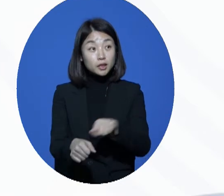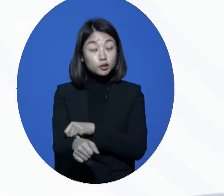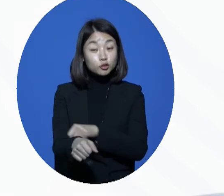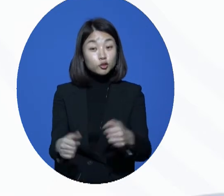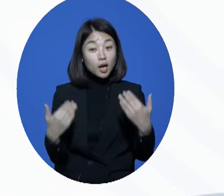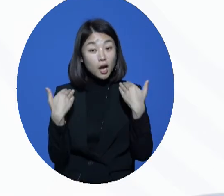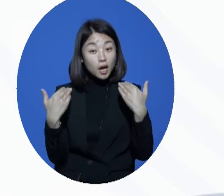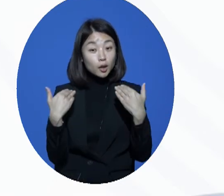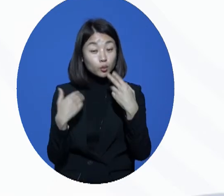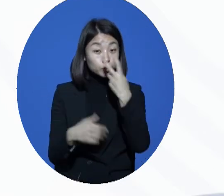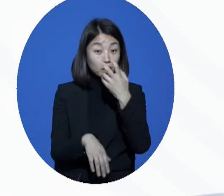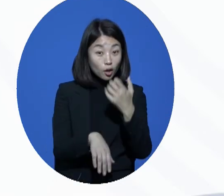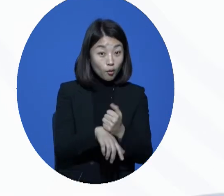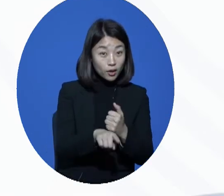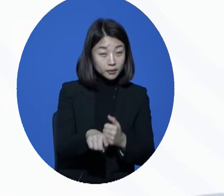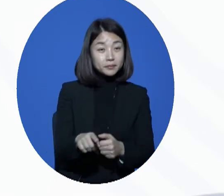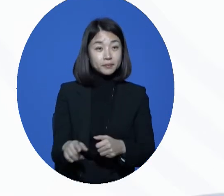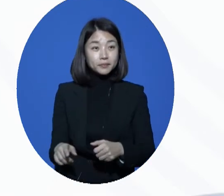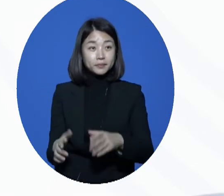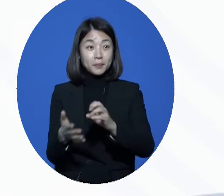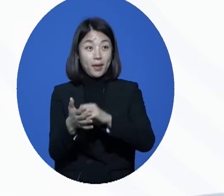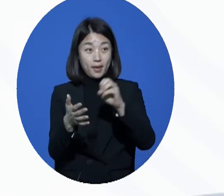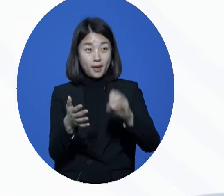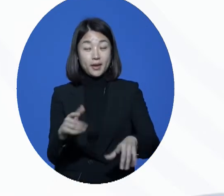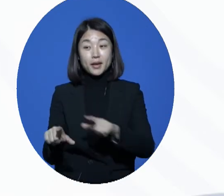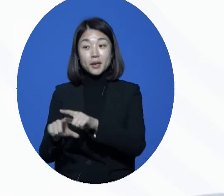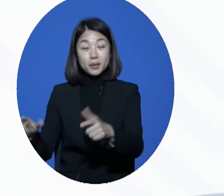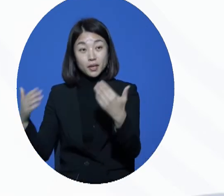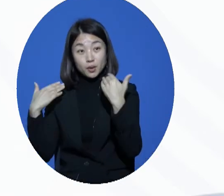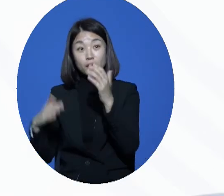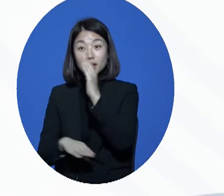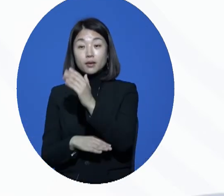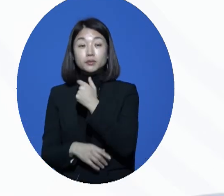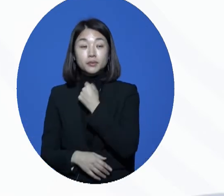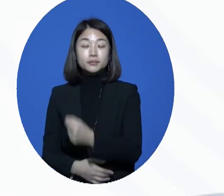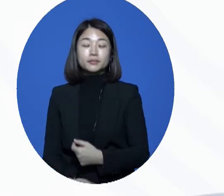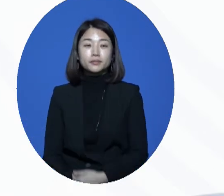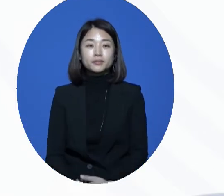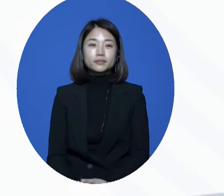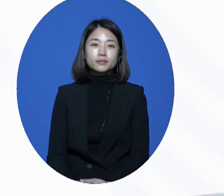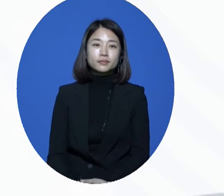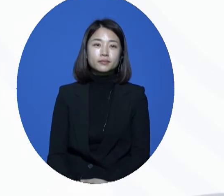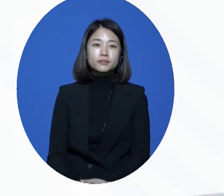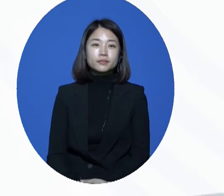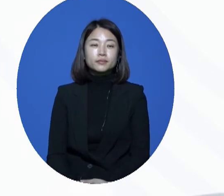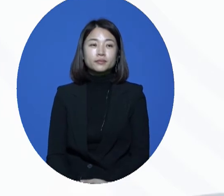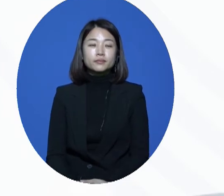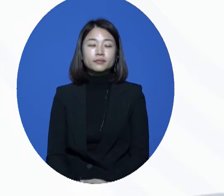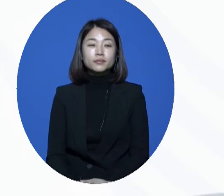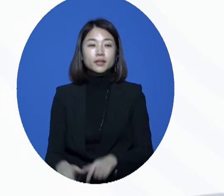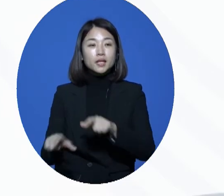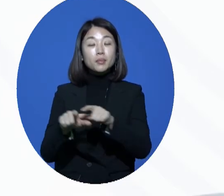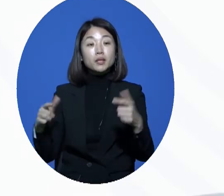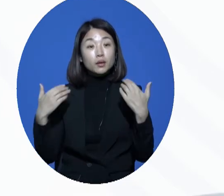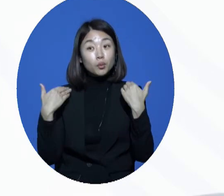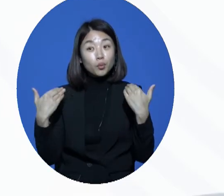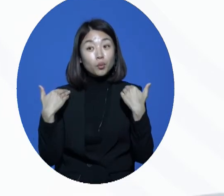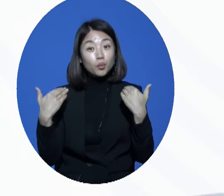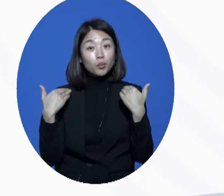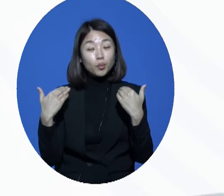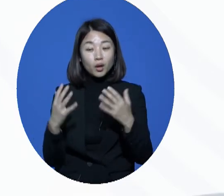특수학교 조사 결과는 생략을 하고요. 일반 학교에 대한 이야기를 중심으로 하려고 하는데요. 일반